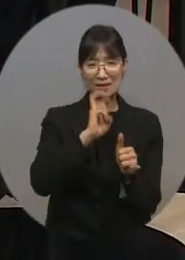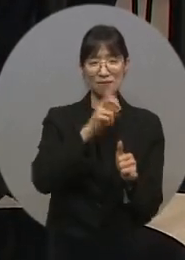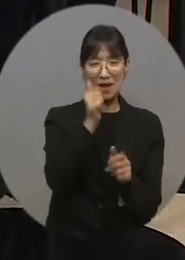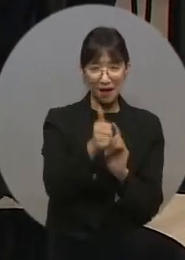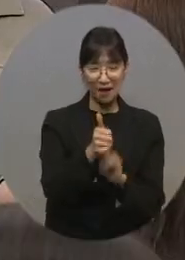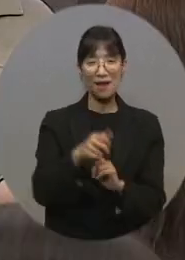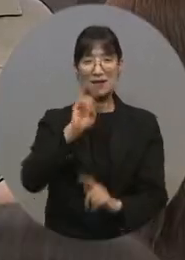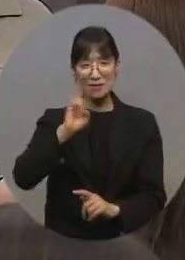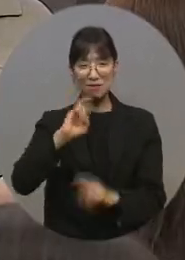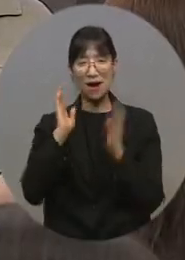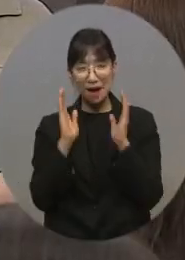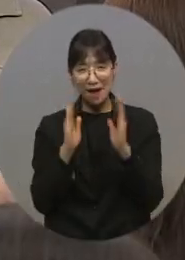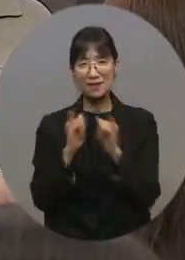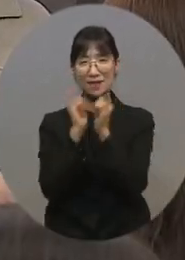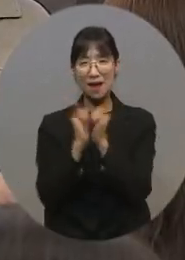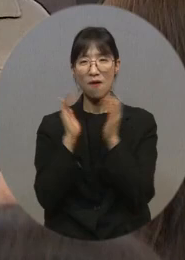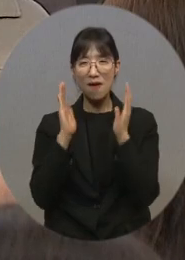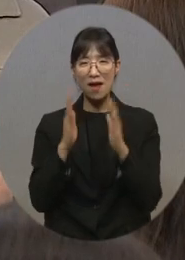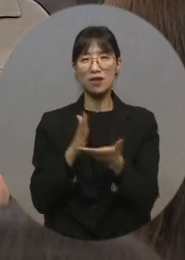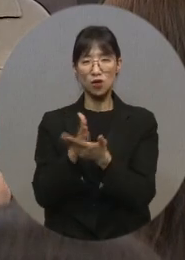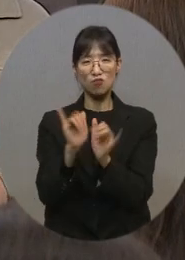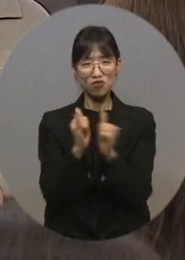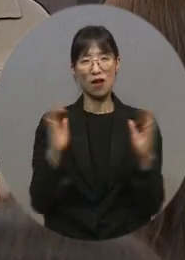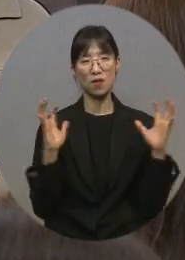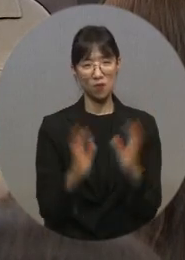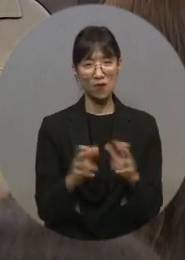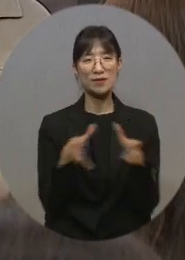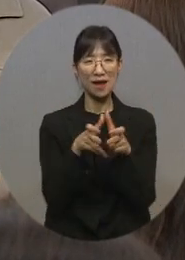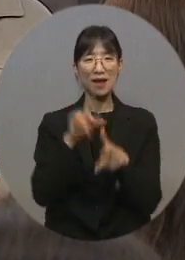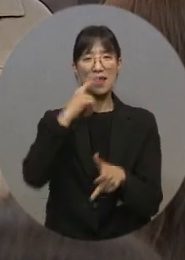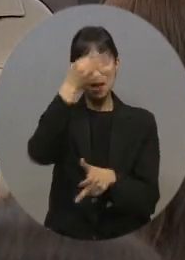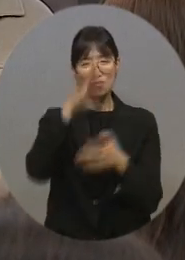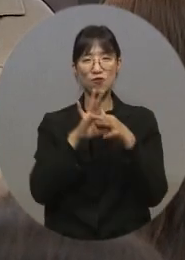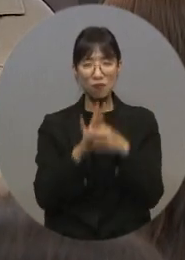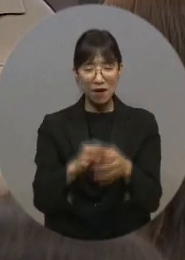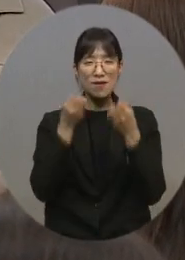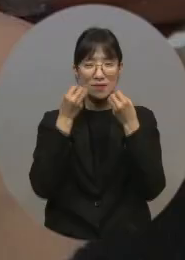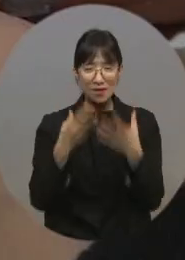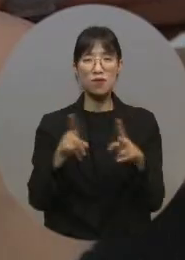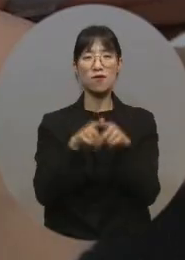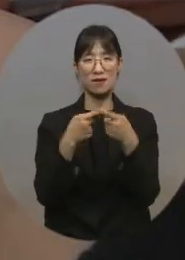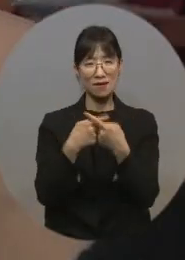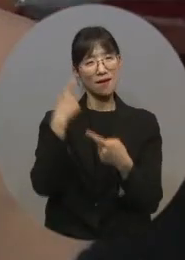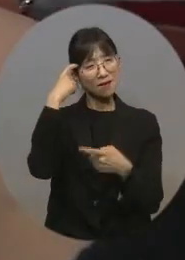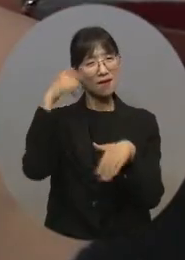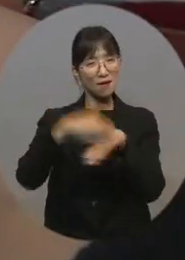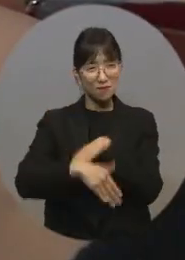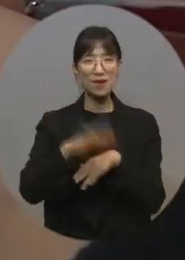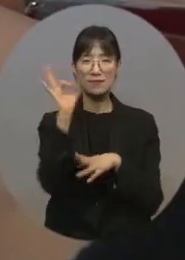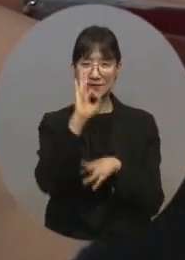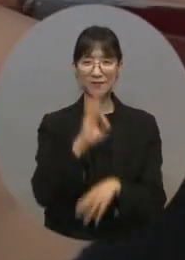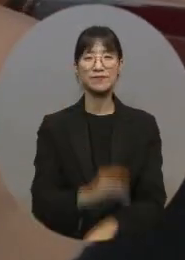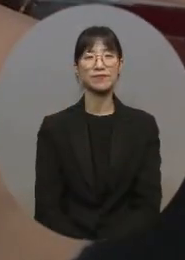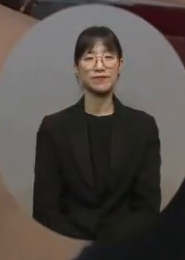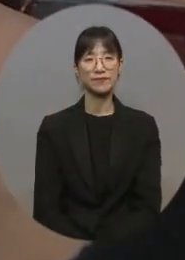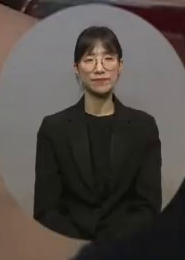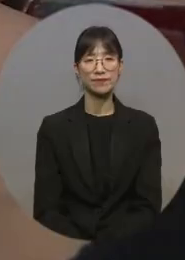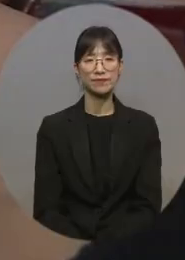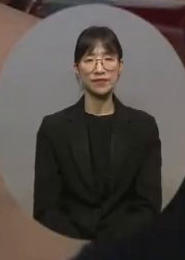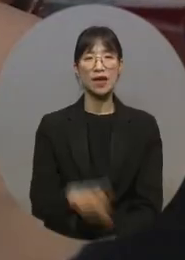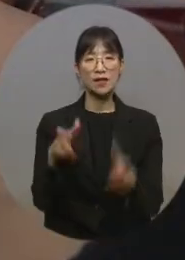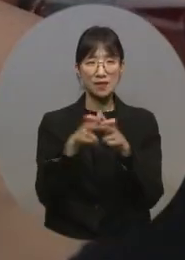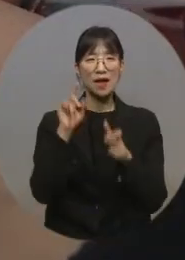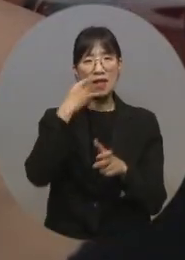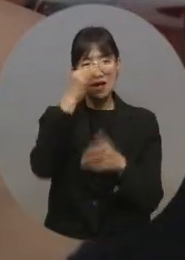음악학 사회학 전문가들이 모여 장애 예술에 대한 새로운 이해와 관점을 모색했습니다 장애